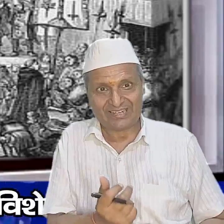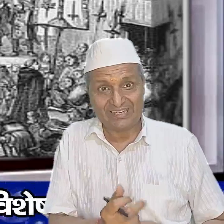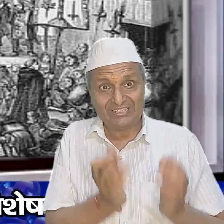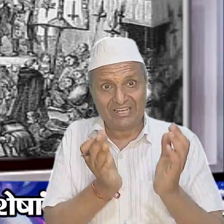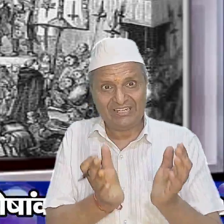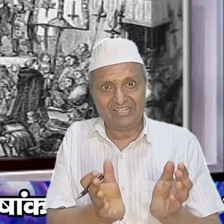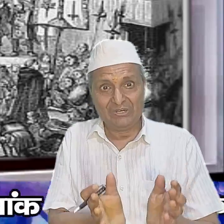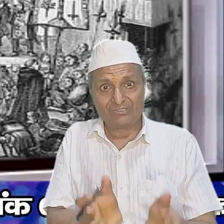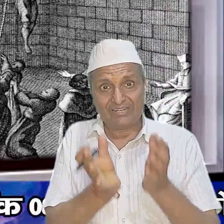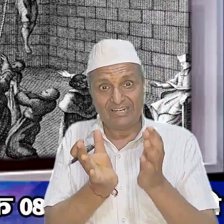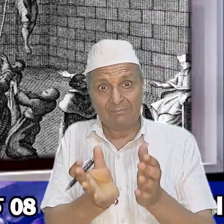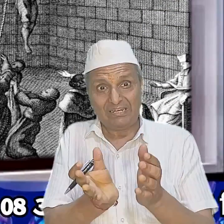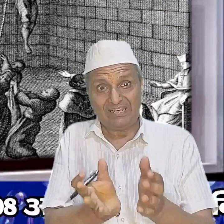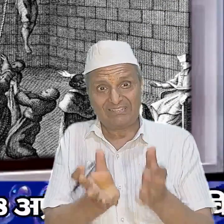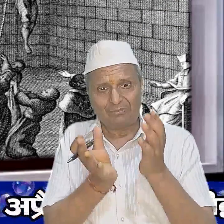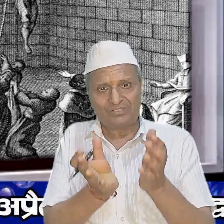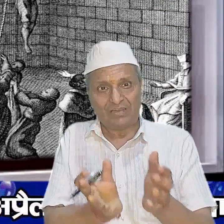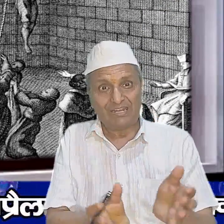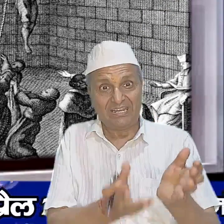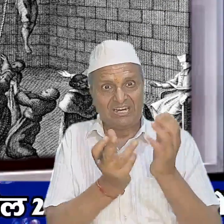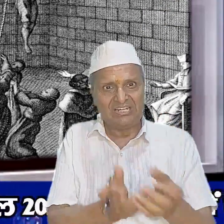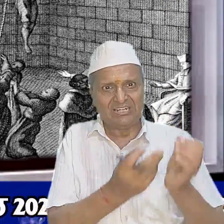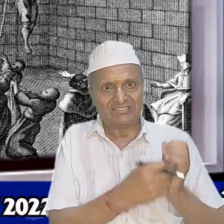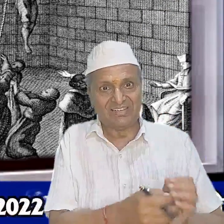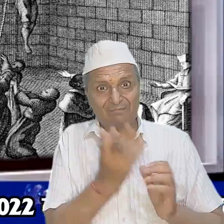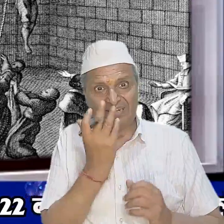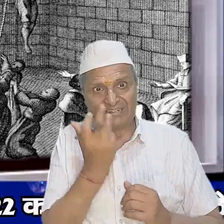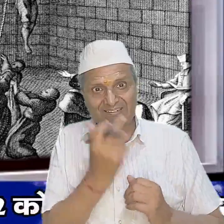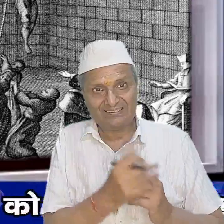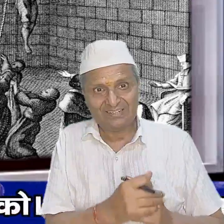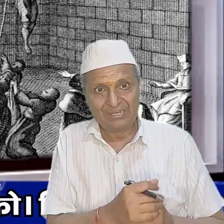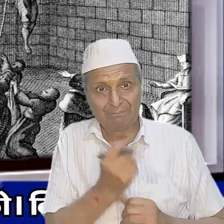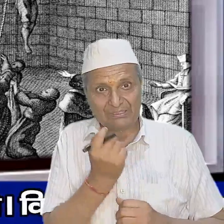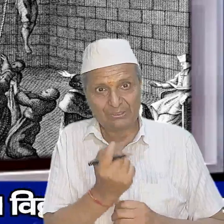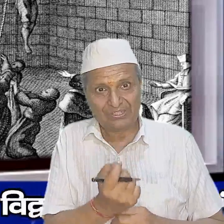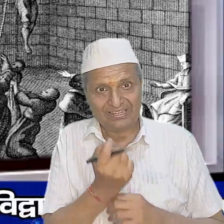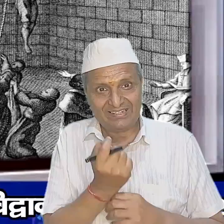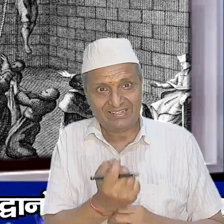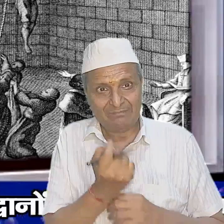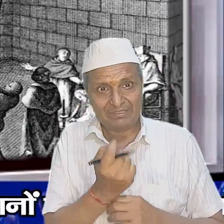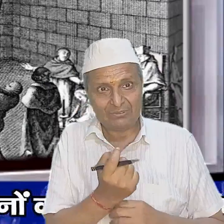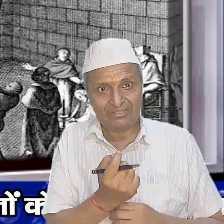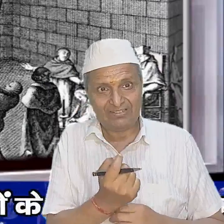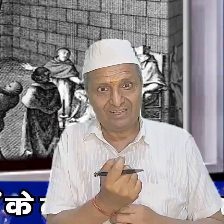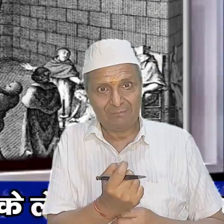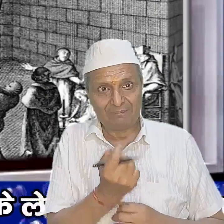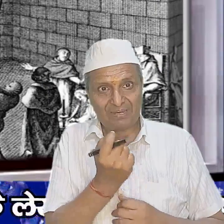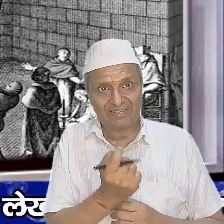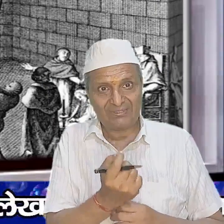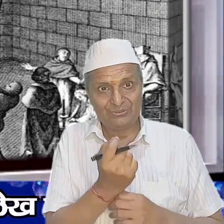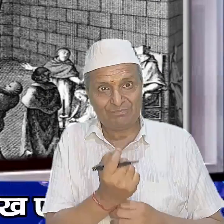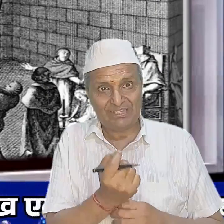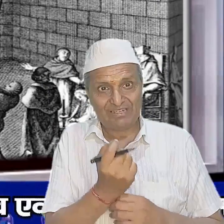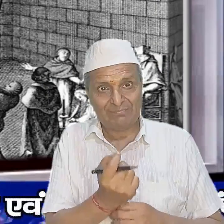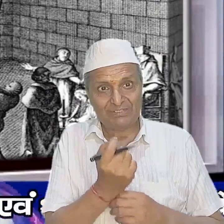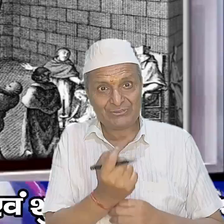कर देती है। लेकिन वह पादरी के बीच में क्या होता है, पादरी हमारे यहाँ आपने देखा है ना कि पहले ब्रह्मचारी बनते हैं, फिर शुल्लक